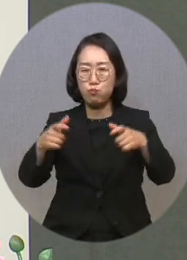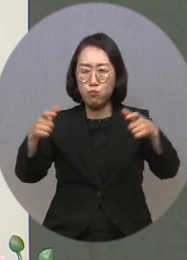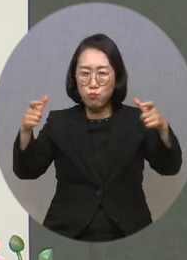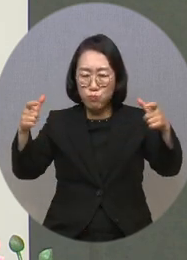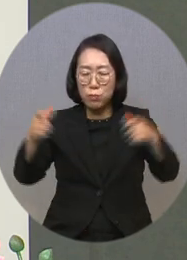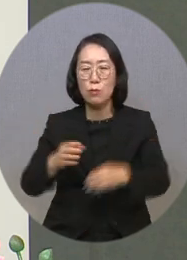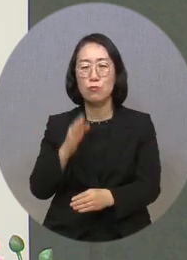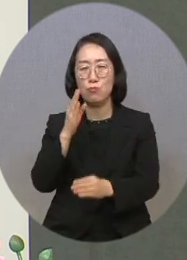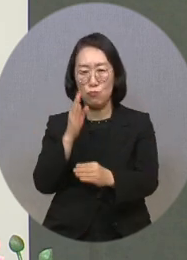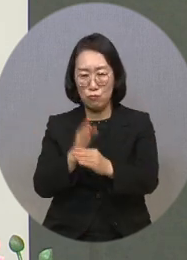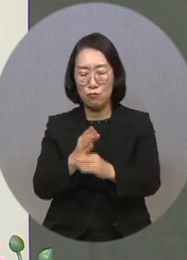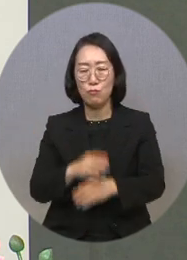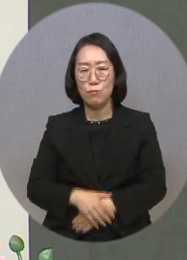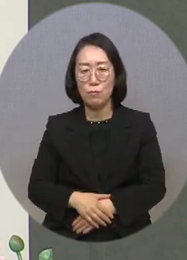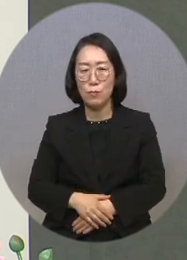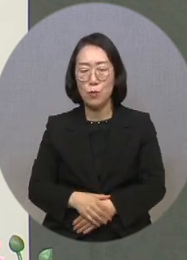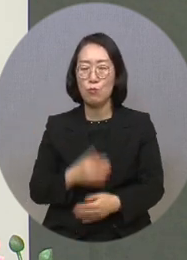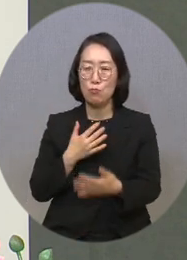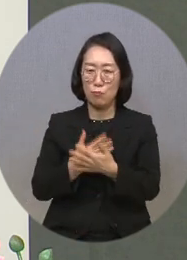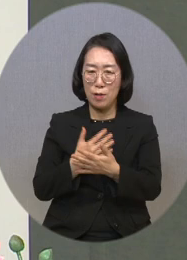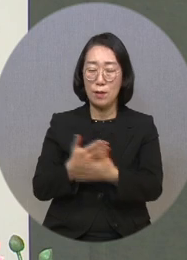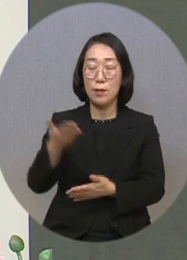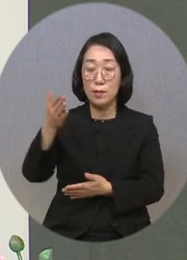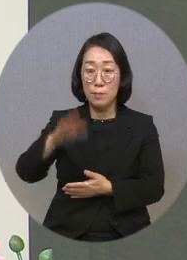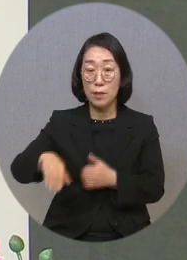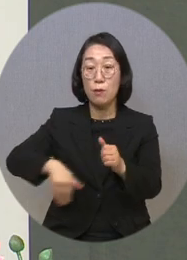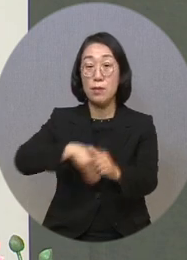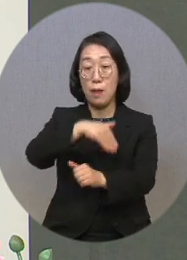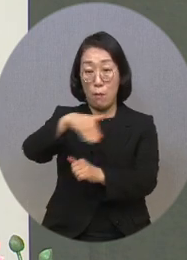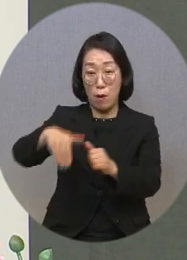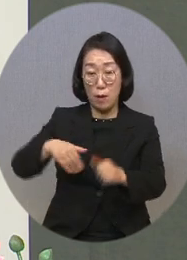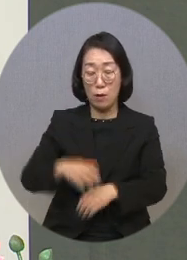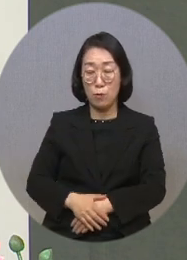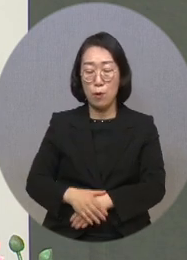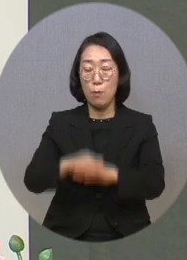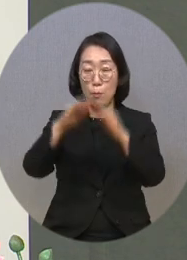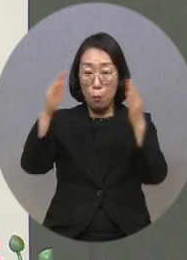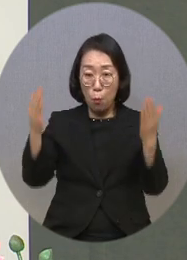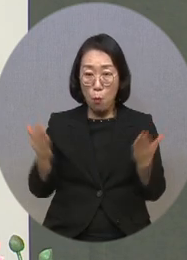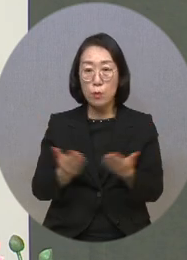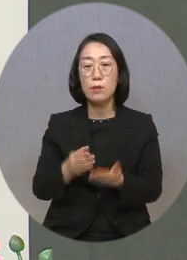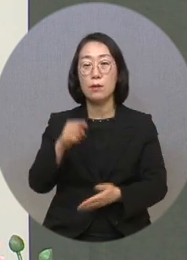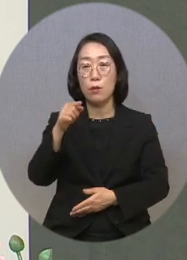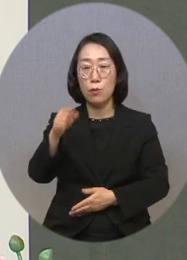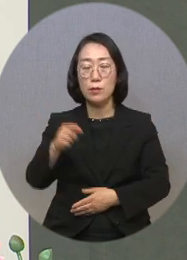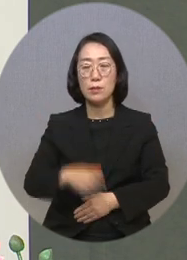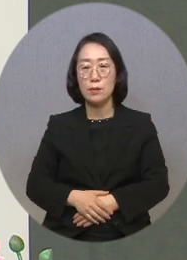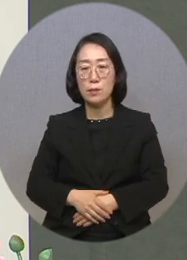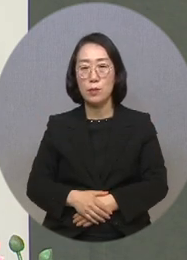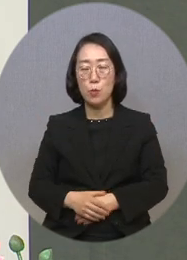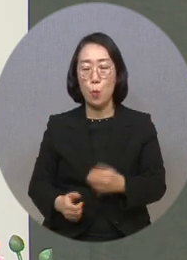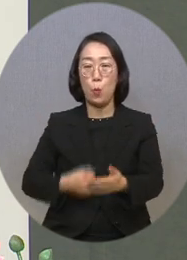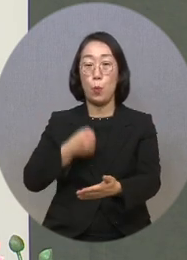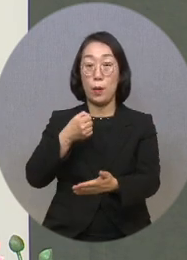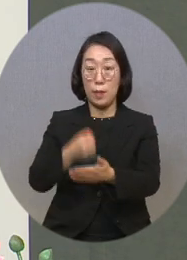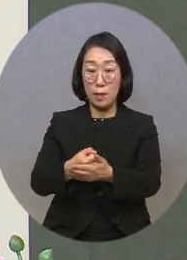창궐하고 뭐 등등 참 불안하죠. 그렇지만 이런 상황에 우리가 모든 것을 용기를